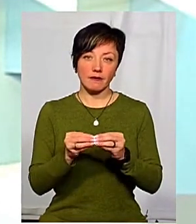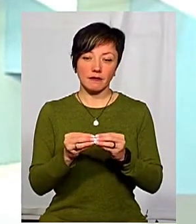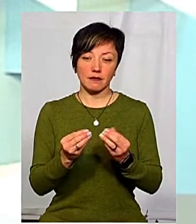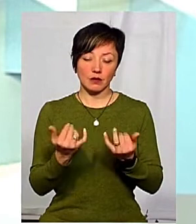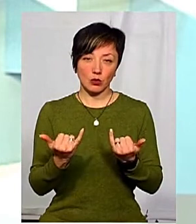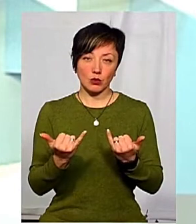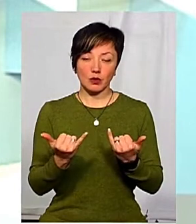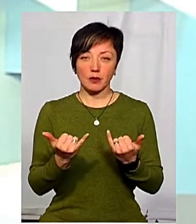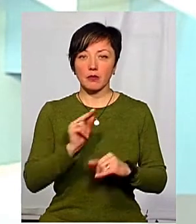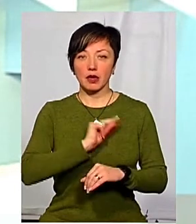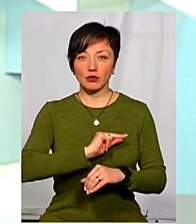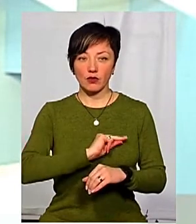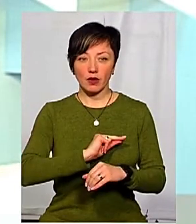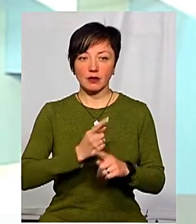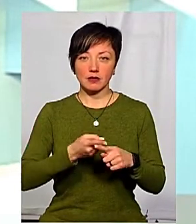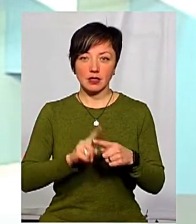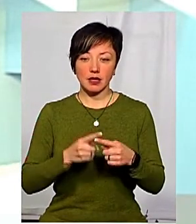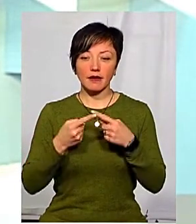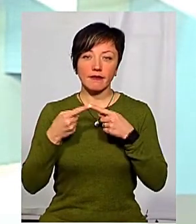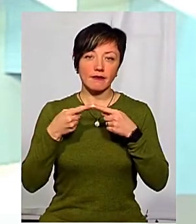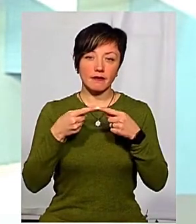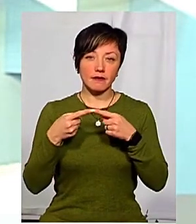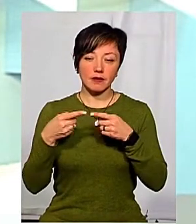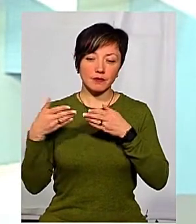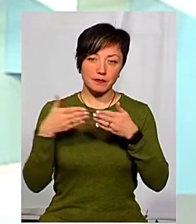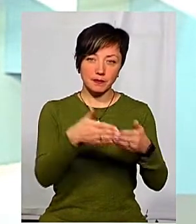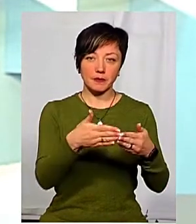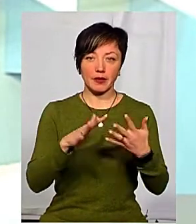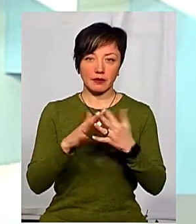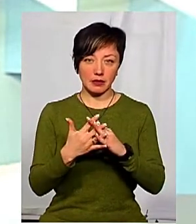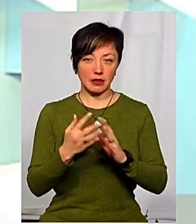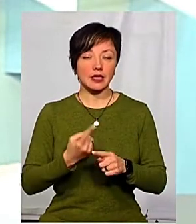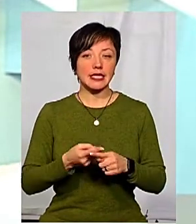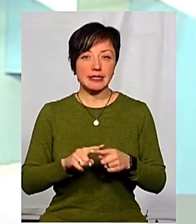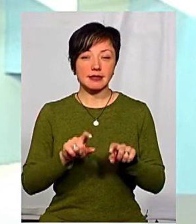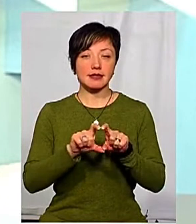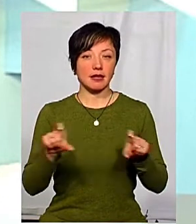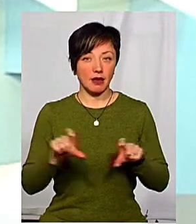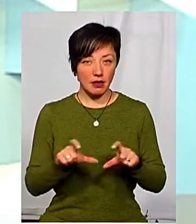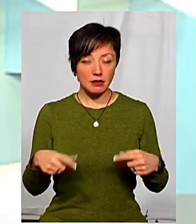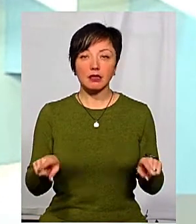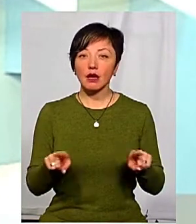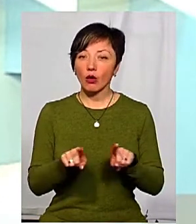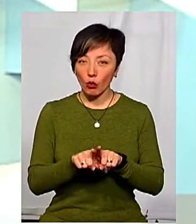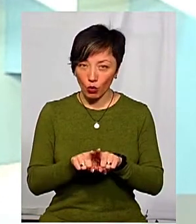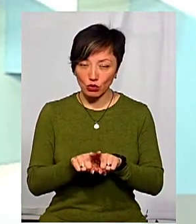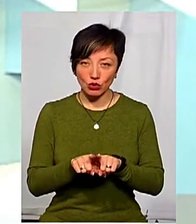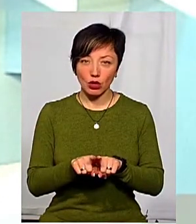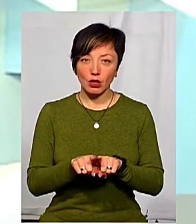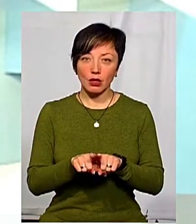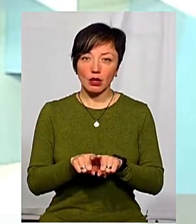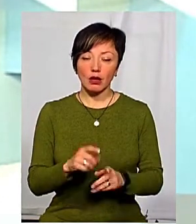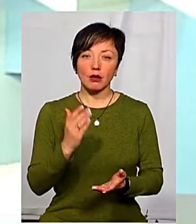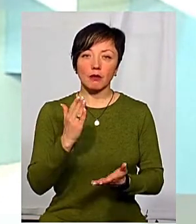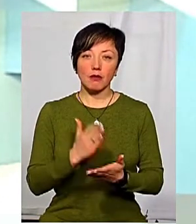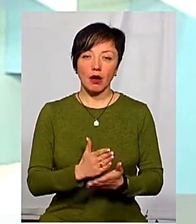мають сьогодні, працювати в цих віддалених селах. Ці заклади також